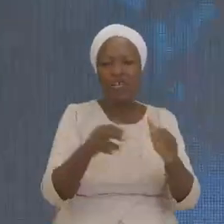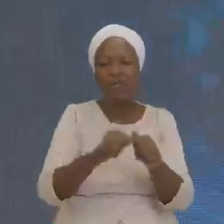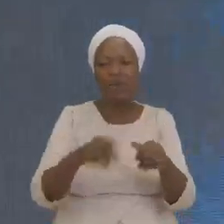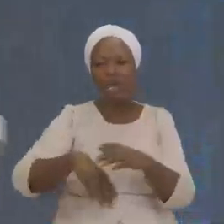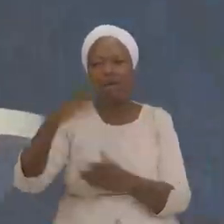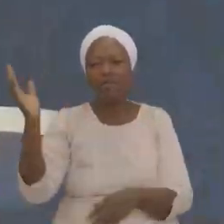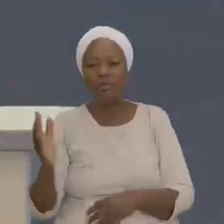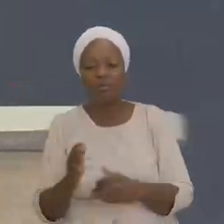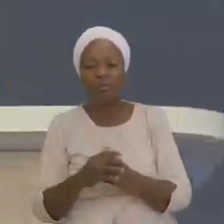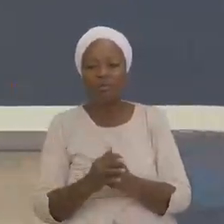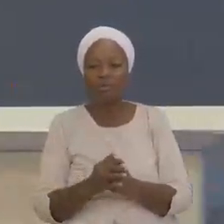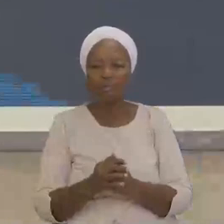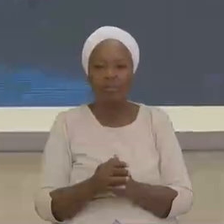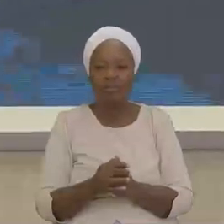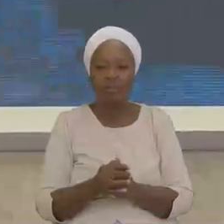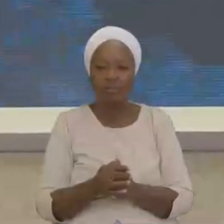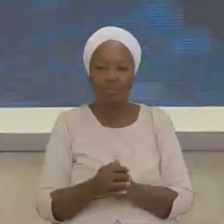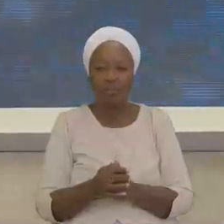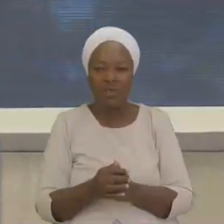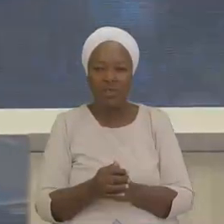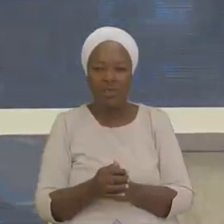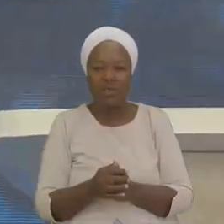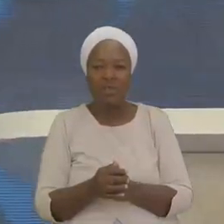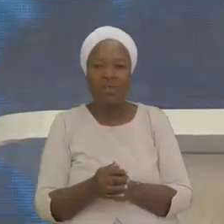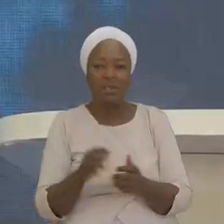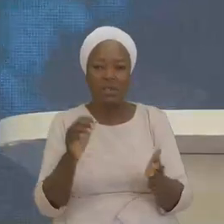Tous ces vendeurs, il les a chassés du temple.